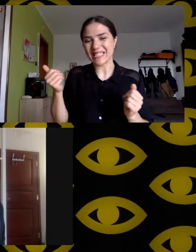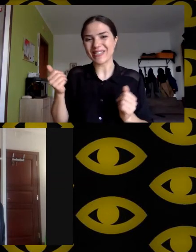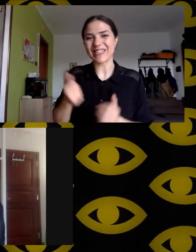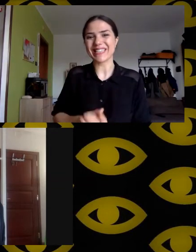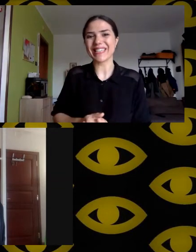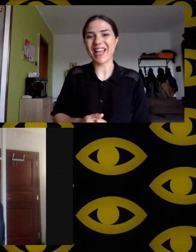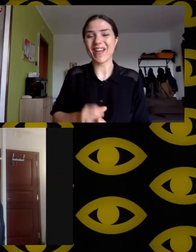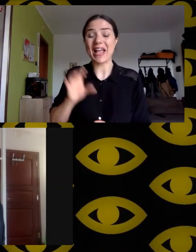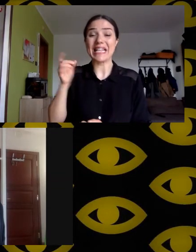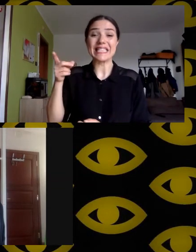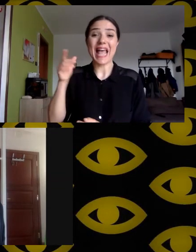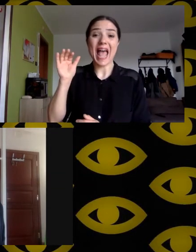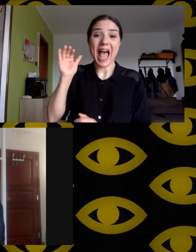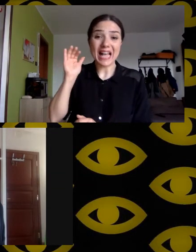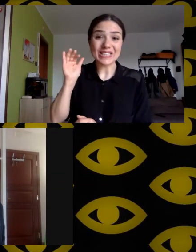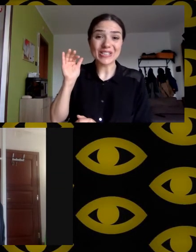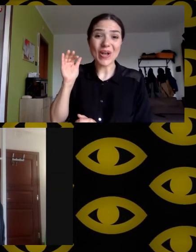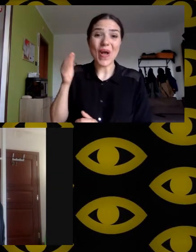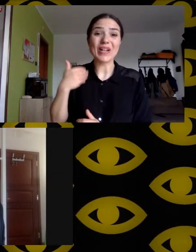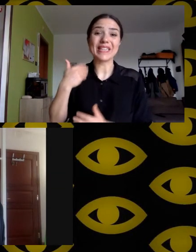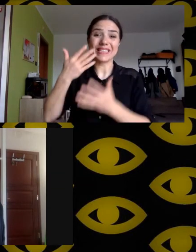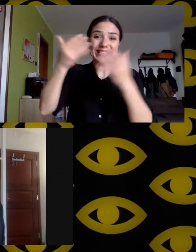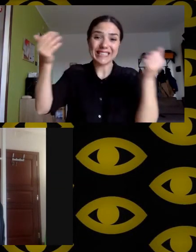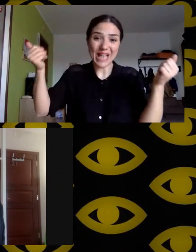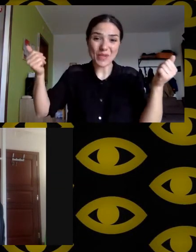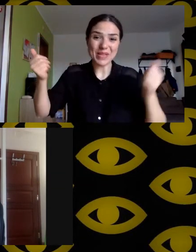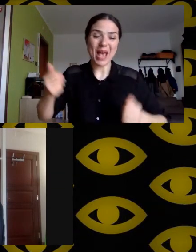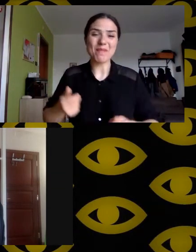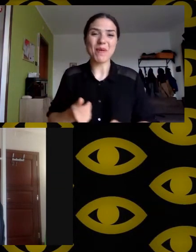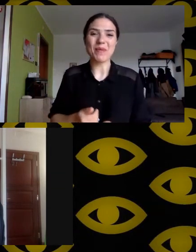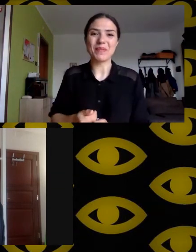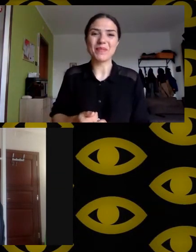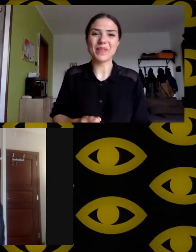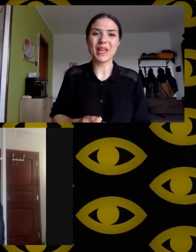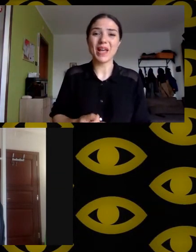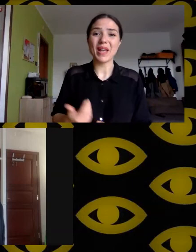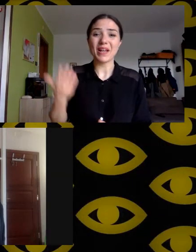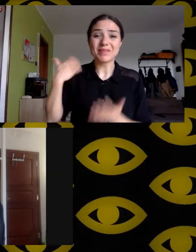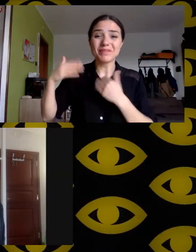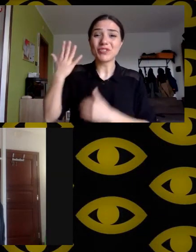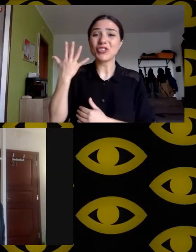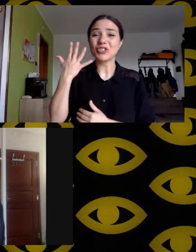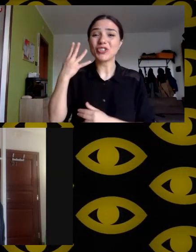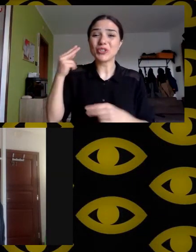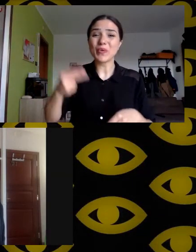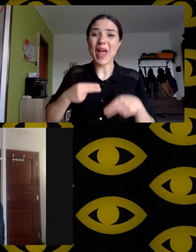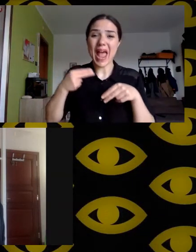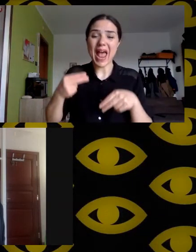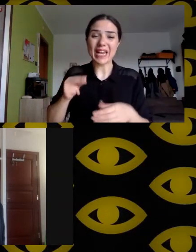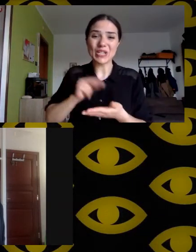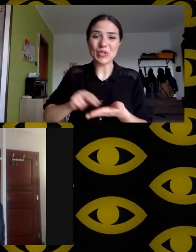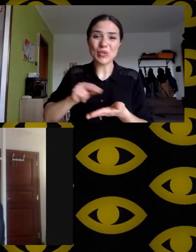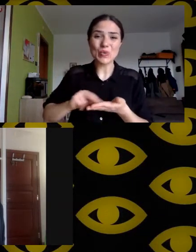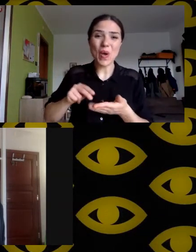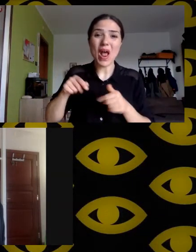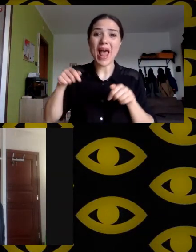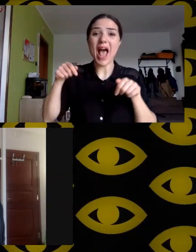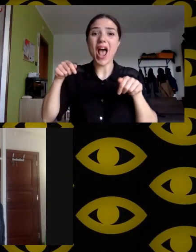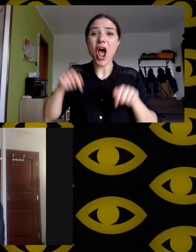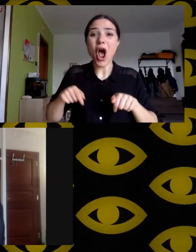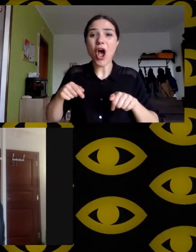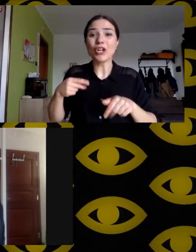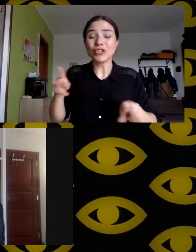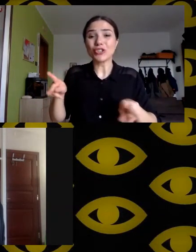questa diretta ti mandiamo un bacione. Abbiamo trascorso 5 anni tra i banchi di scuola e proprio oggi ho scoperto che c'è